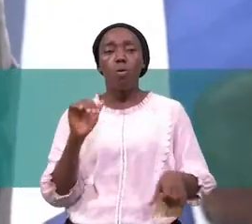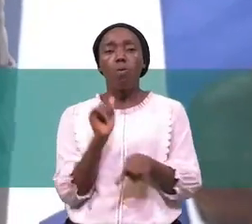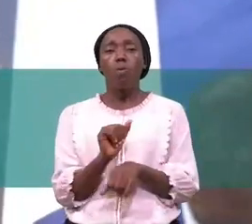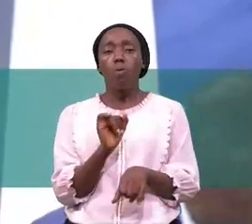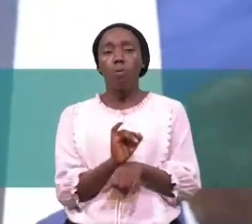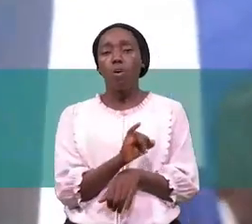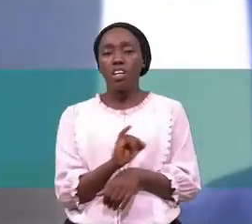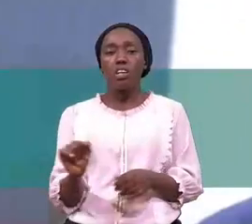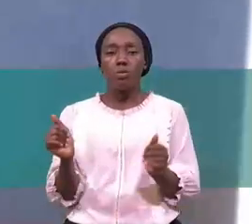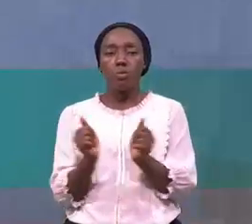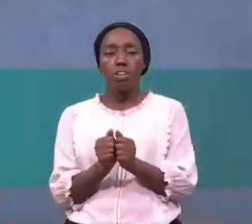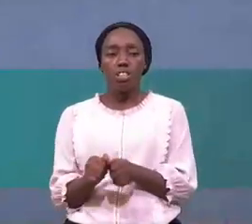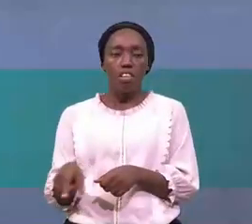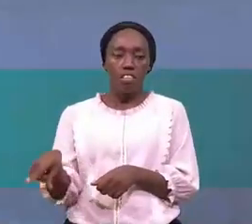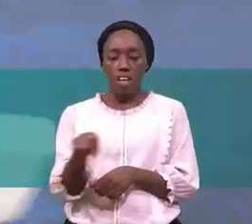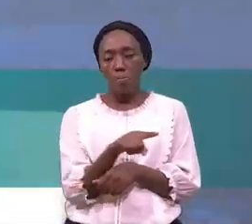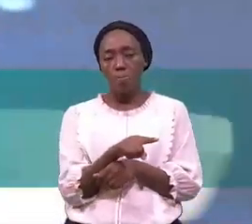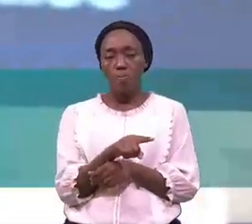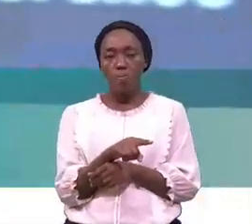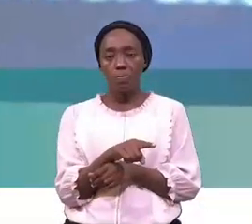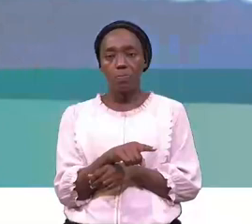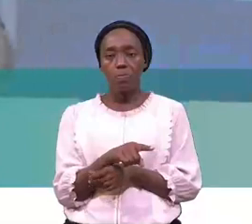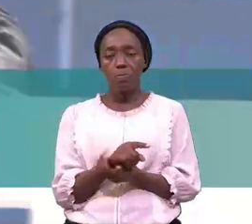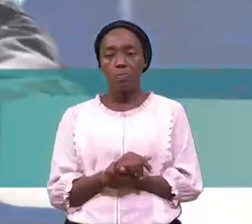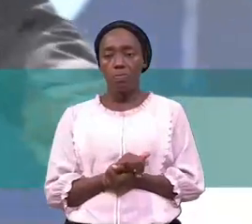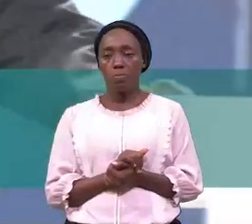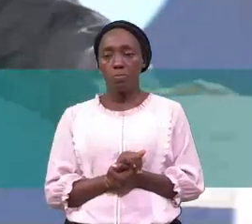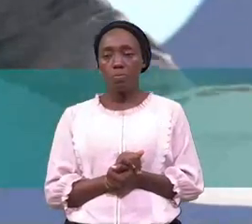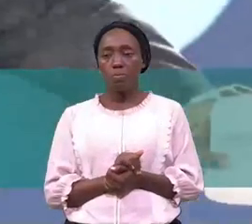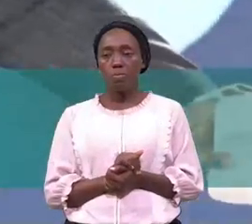Le Seigneur travaillait avec eux. Attendez.